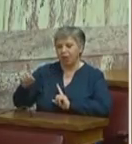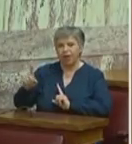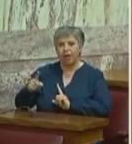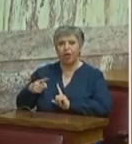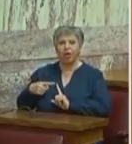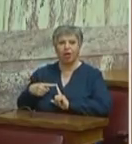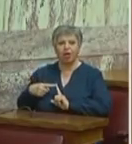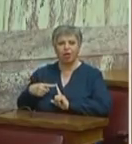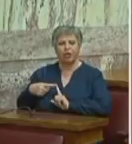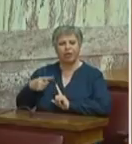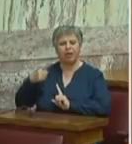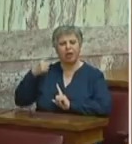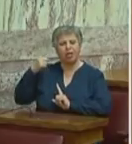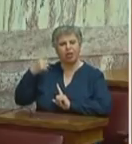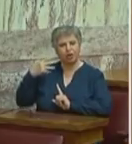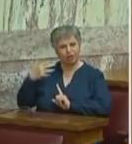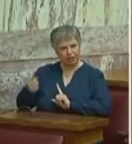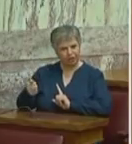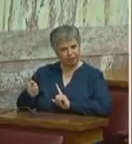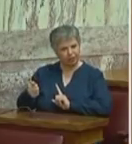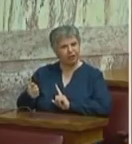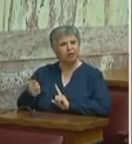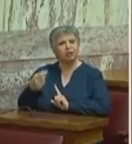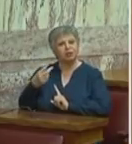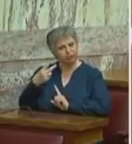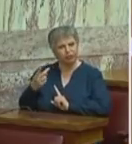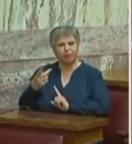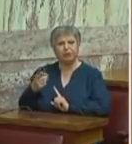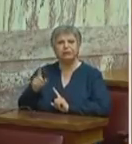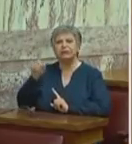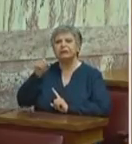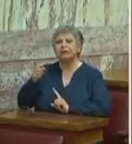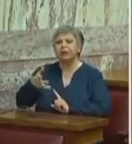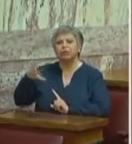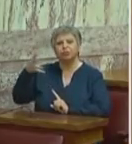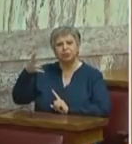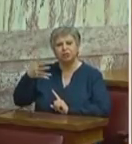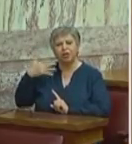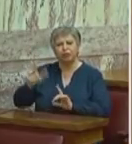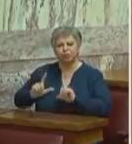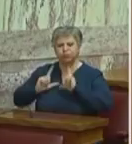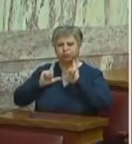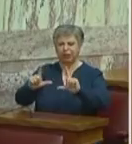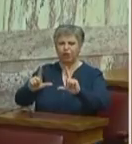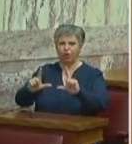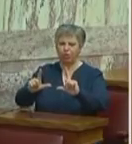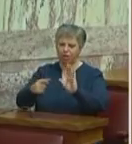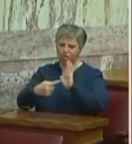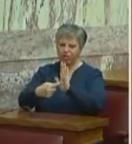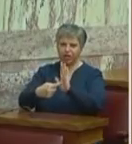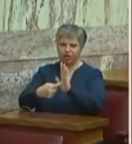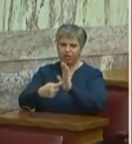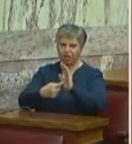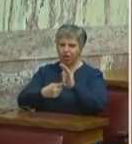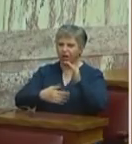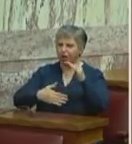φροντίζει ο κ. Μητσοτάκης με τις συχνές παρεμβάσεις του να την αποσαφηνίζει διαρκώς, μας χωρίζει άβυσος, μας χωρίζει